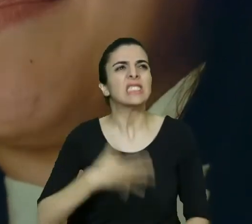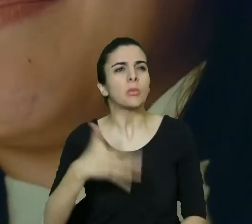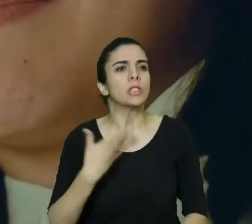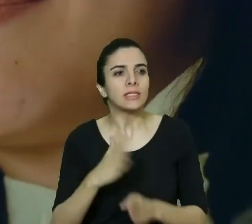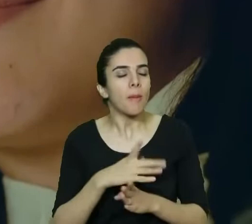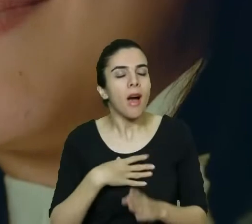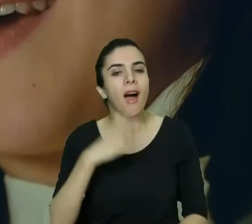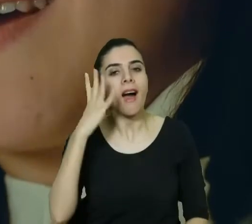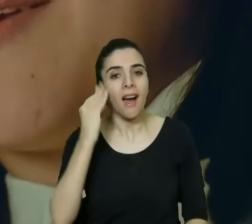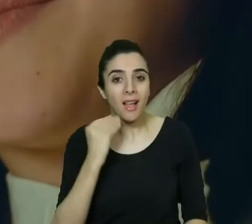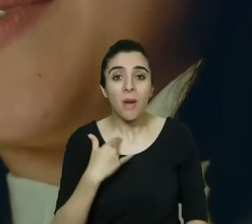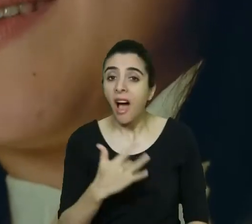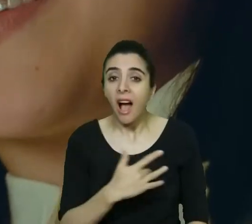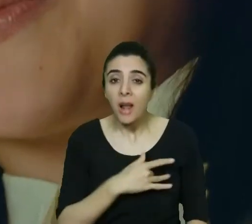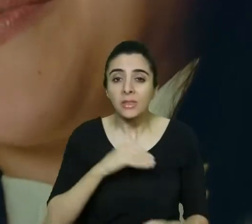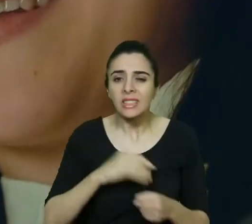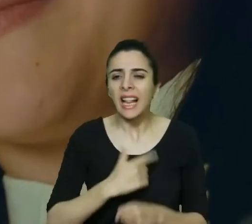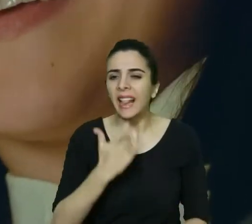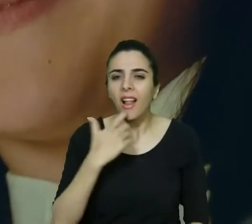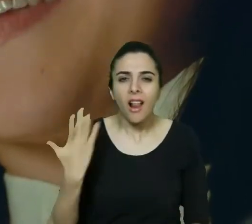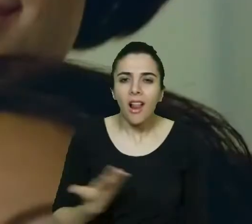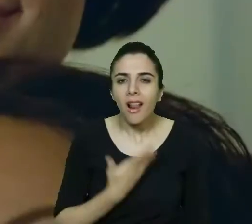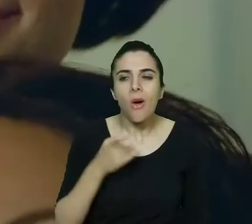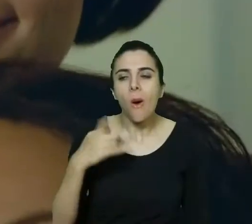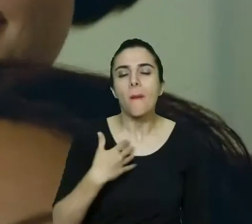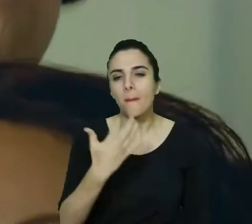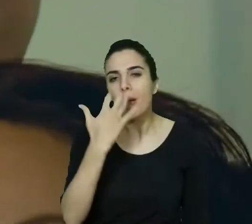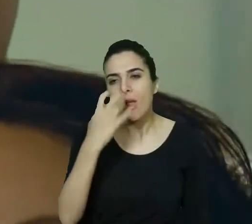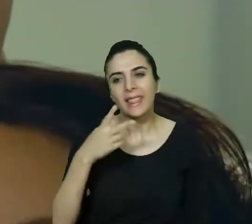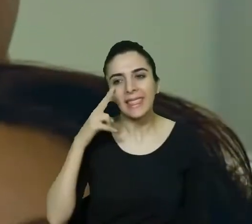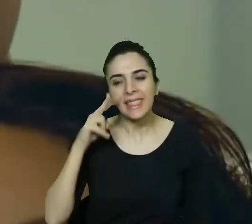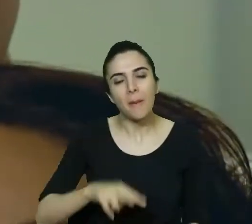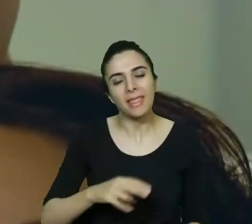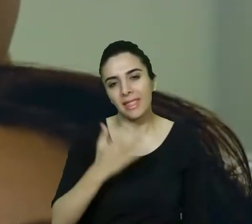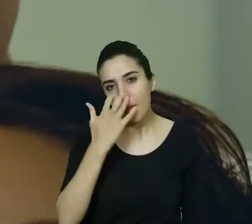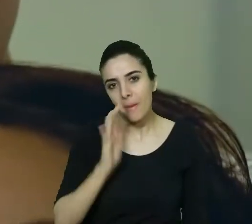anladım. Meğer kalbim yıllarca onu beklemeye yeminmiş.